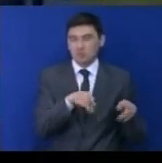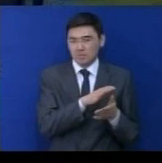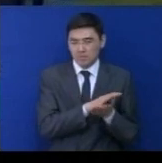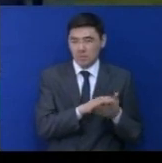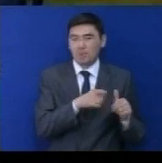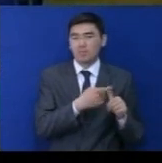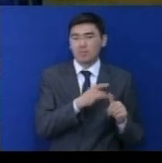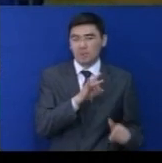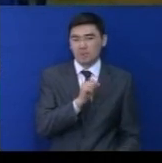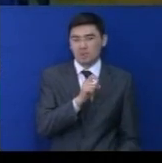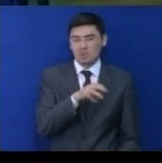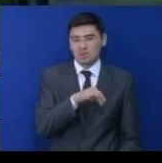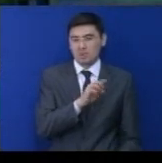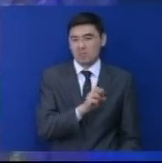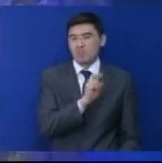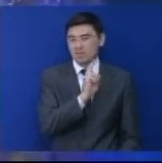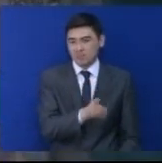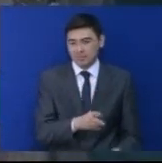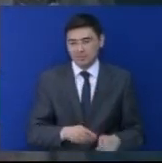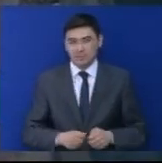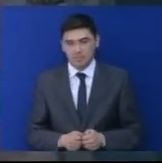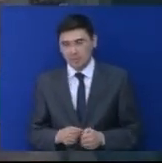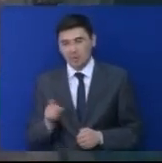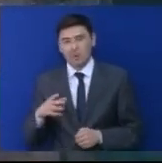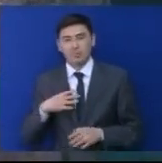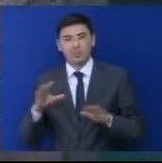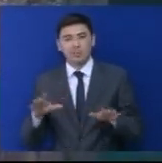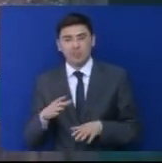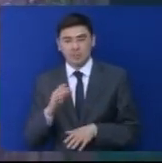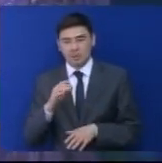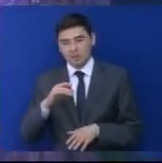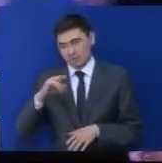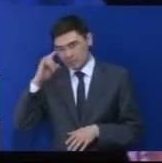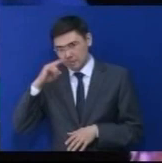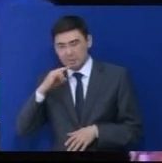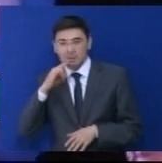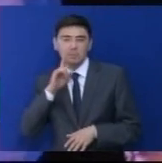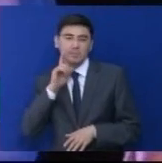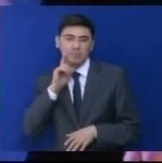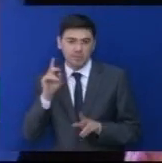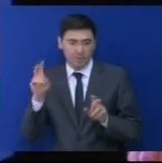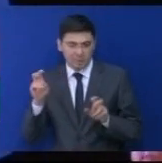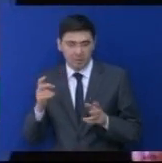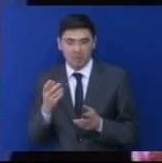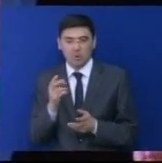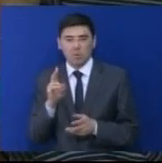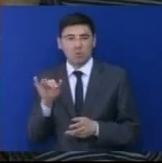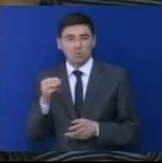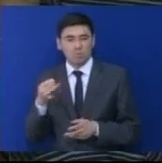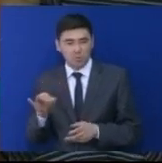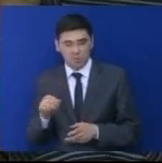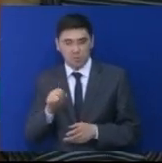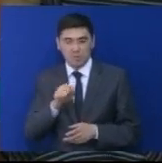ходе вечера певица исполнила такие песни, как «Ак Бүкен», «Казах жастары», «Кыз ғұмыр», а также «Кюйе»,